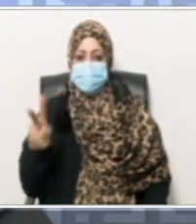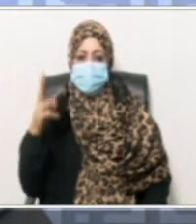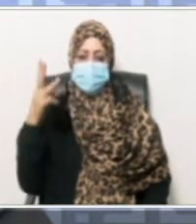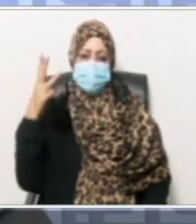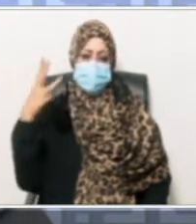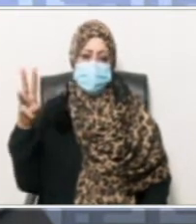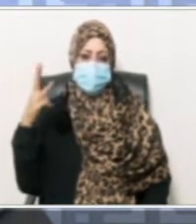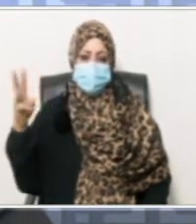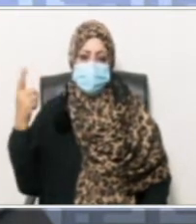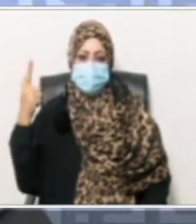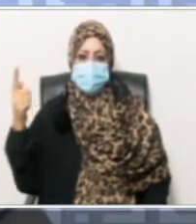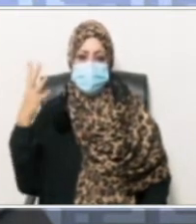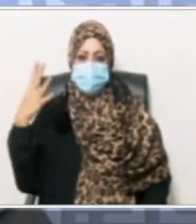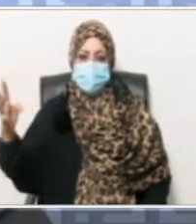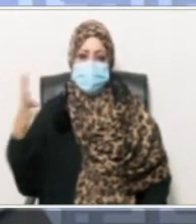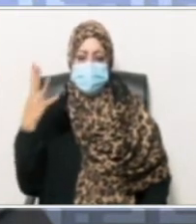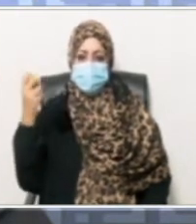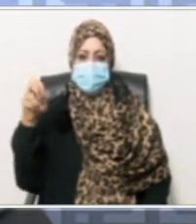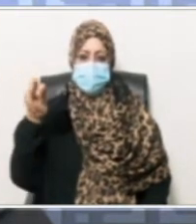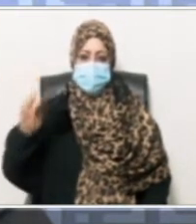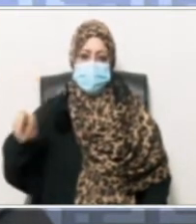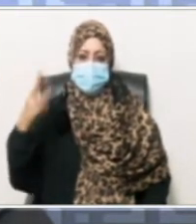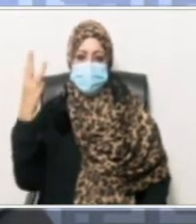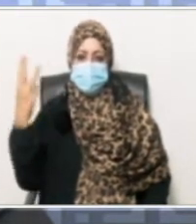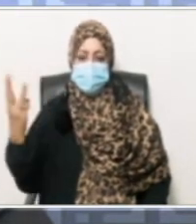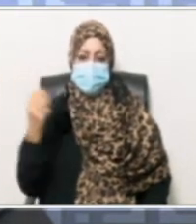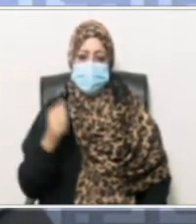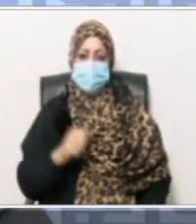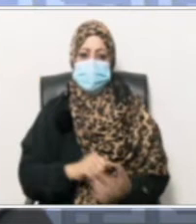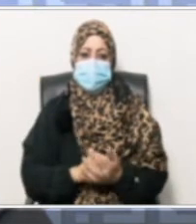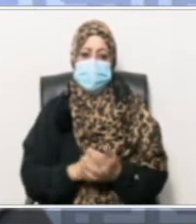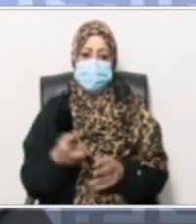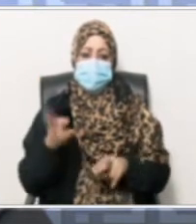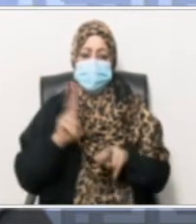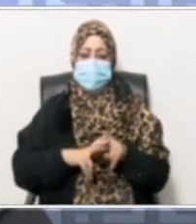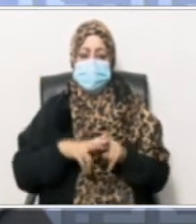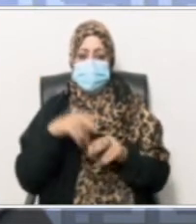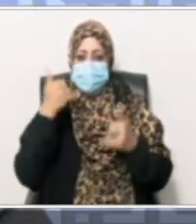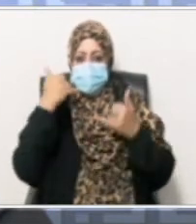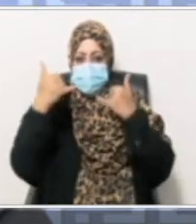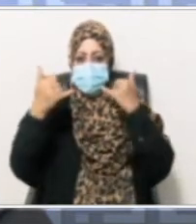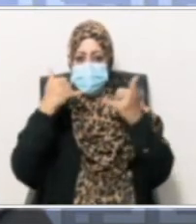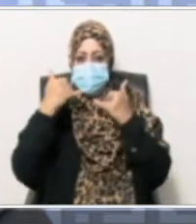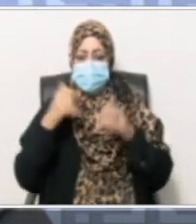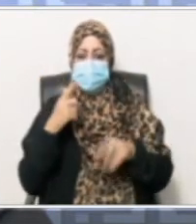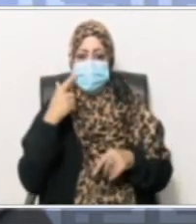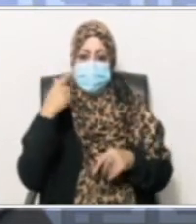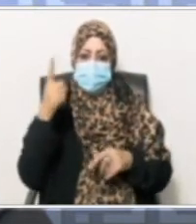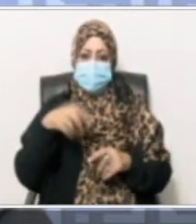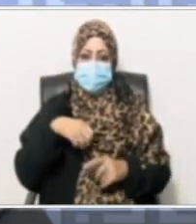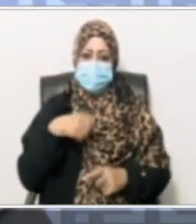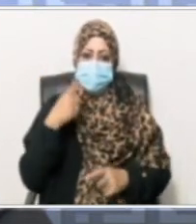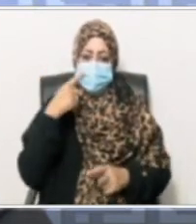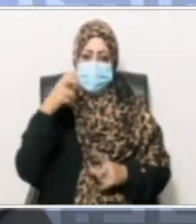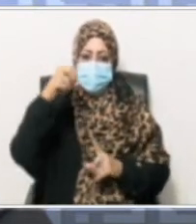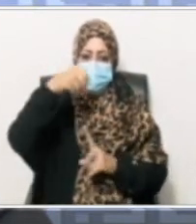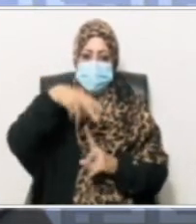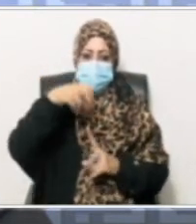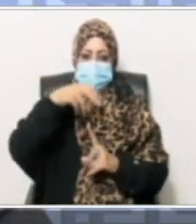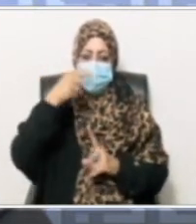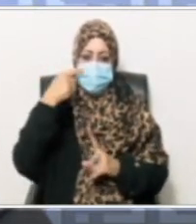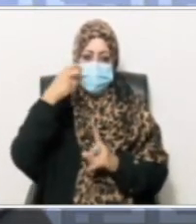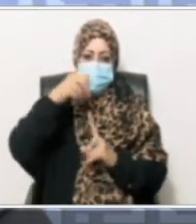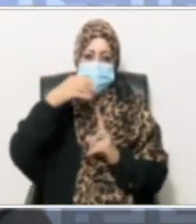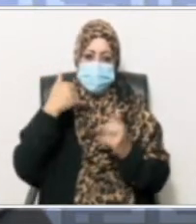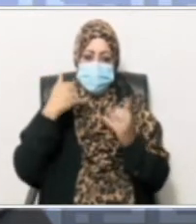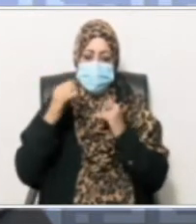021-33-47-403. كذلك يمكنكم الاتصال عبر المتابعة عبر البث المباشر على صفحة اليوتيوب، وكذلك